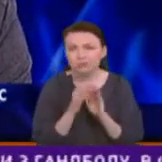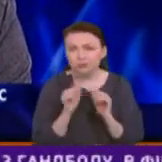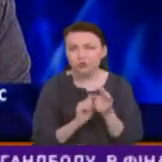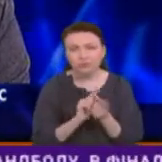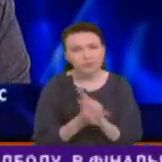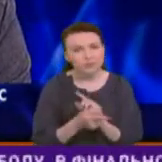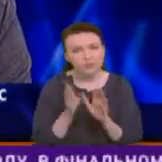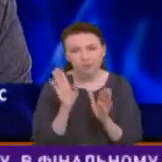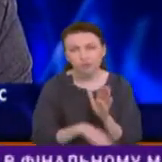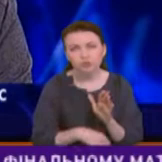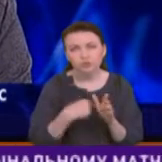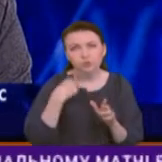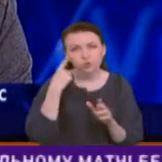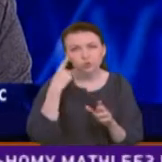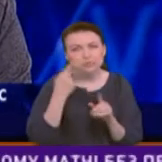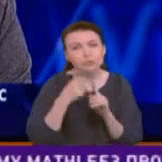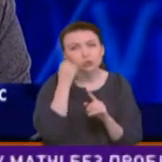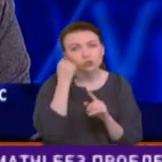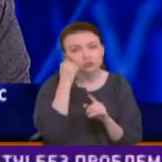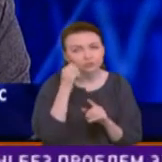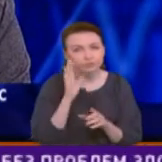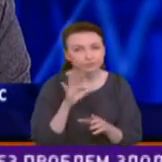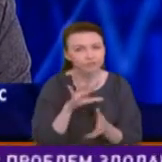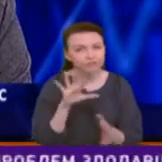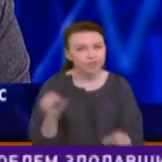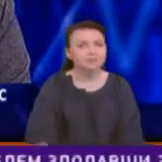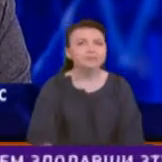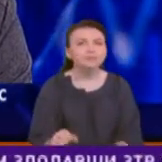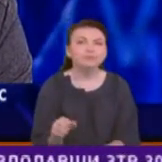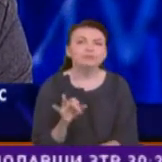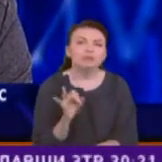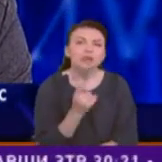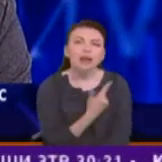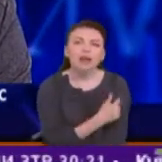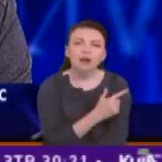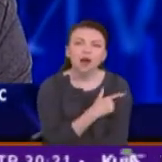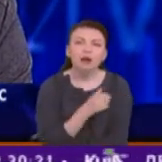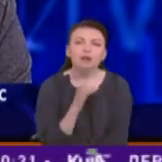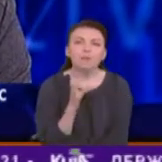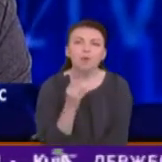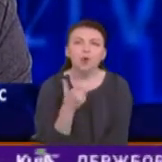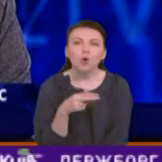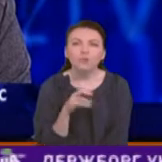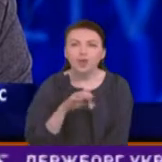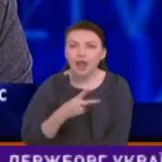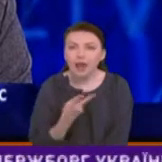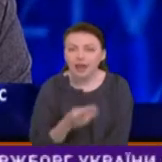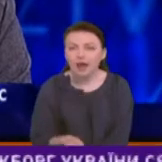на гірше, і ми зрозуміємо, що все-таки це московська патріархія є власник, оскільки лікарня, богадельня, або те, що називається